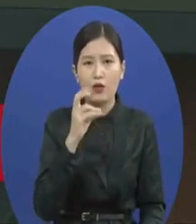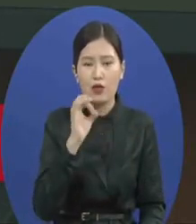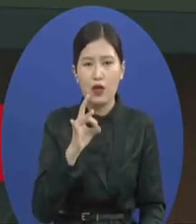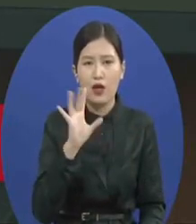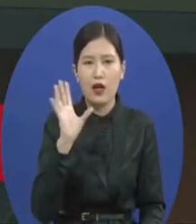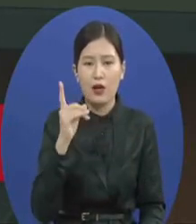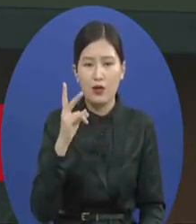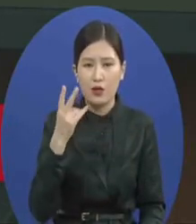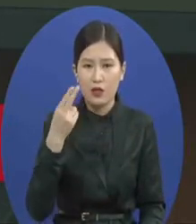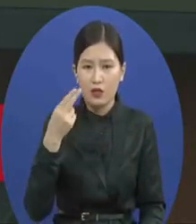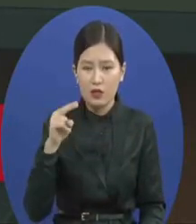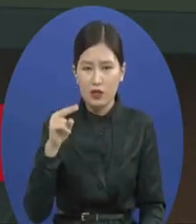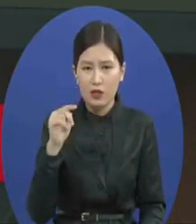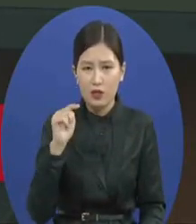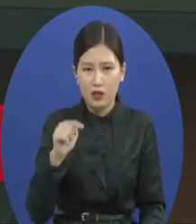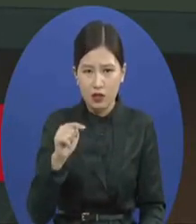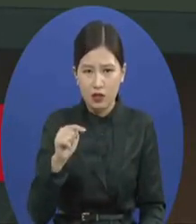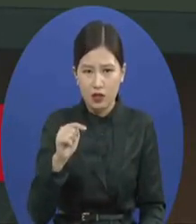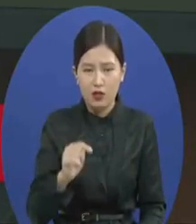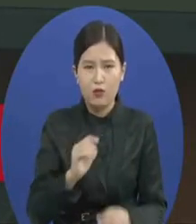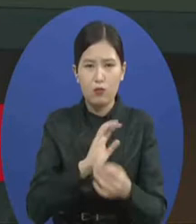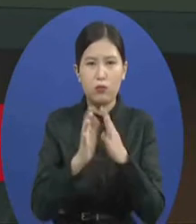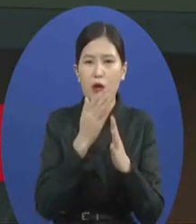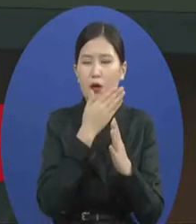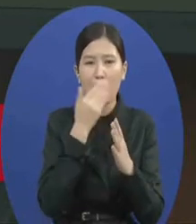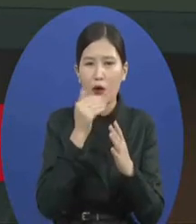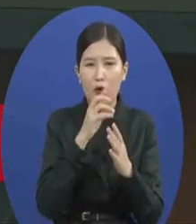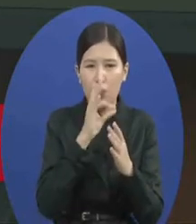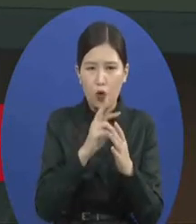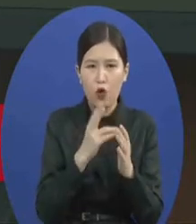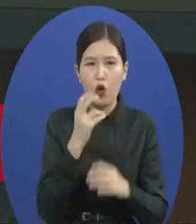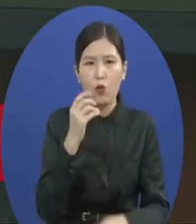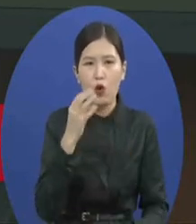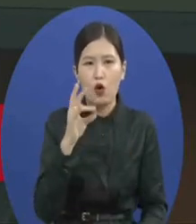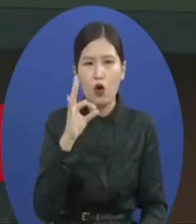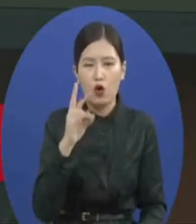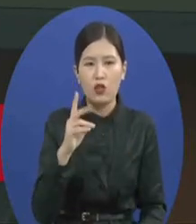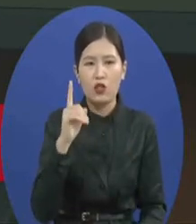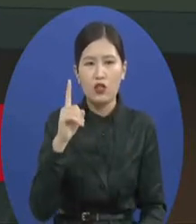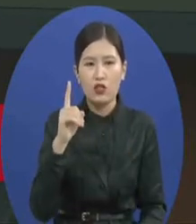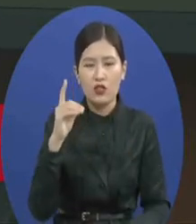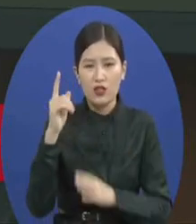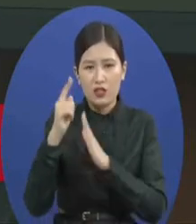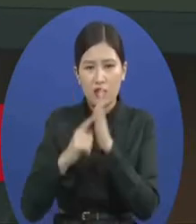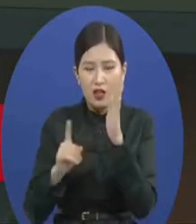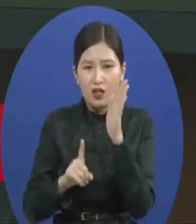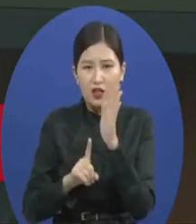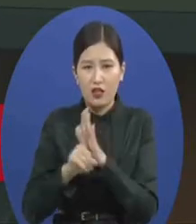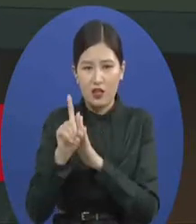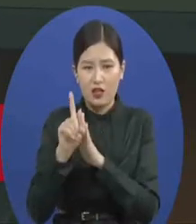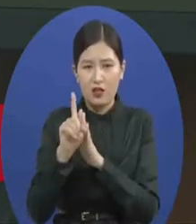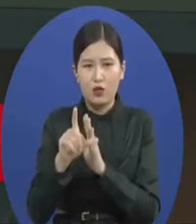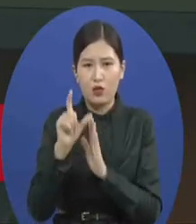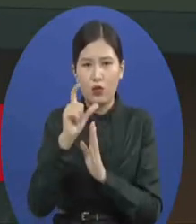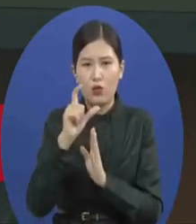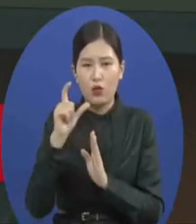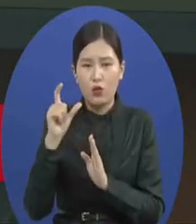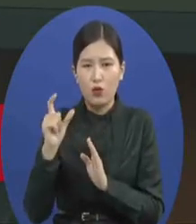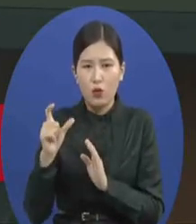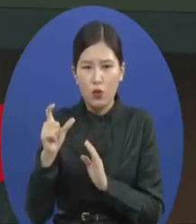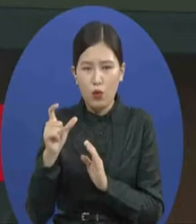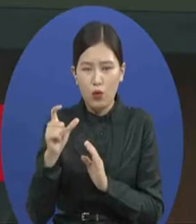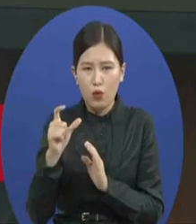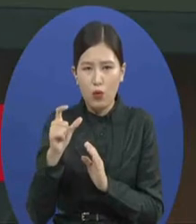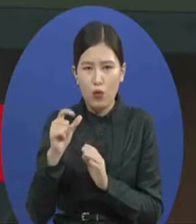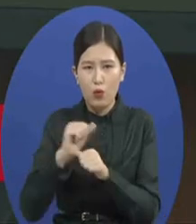хорог цуцалбал 2021 оны 1-р сард халдварын нууц үед байгаа хүний тоос халдварын нийт